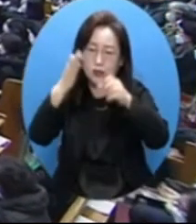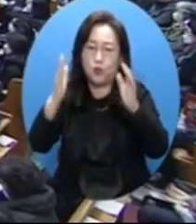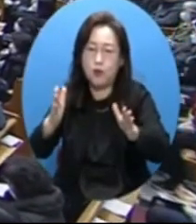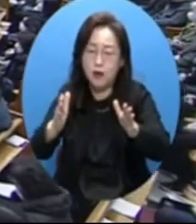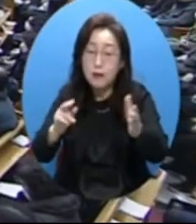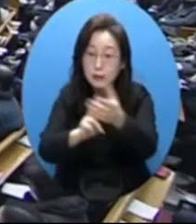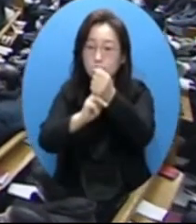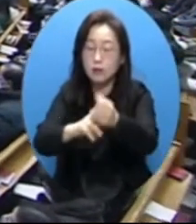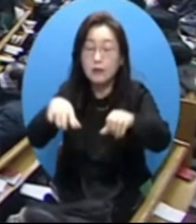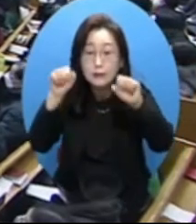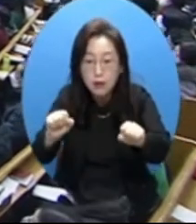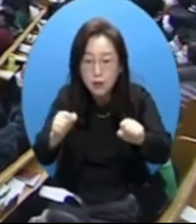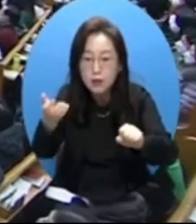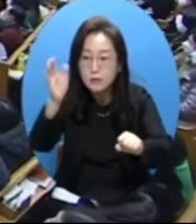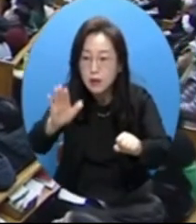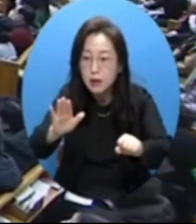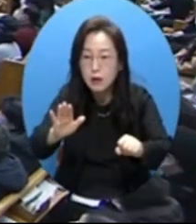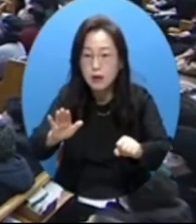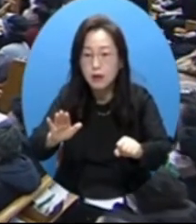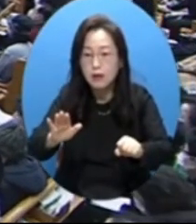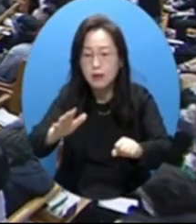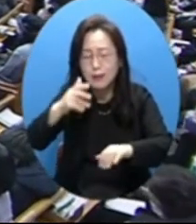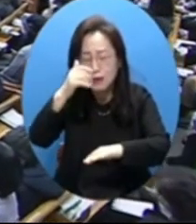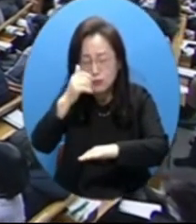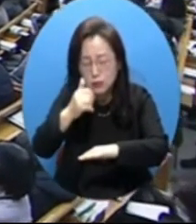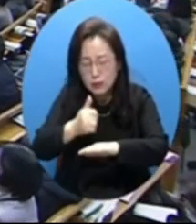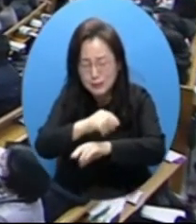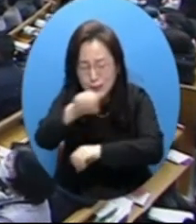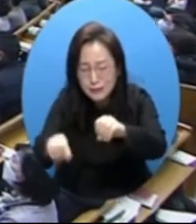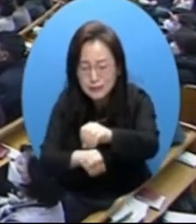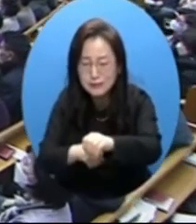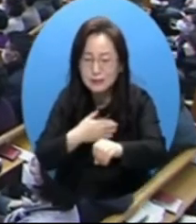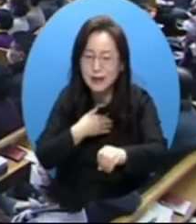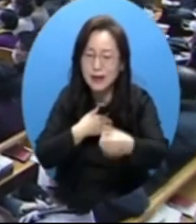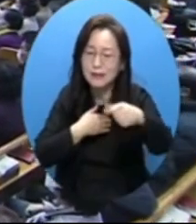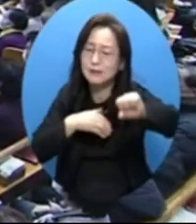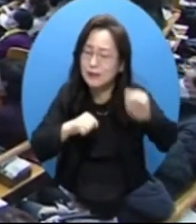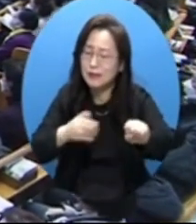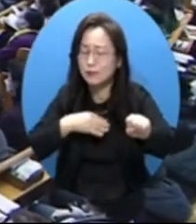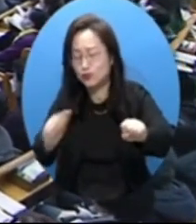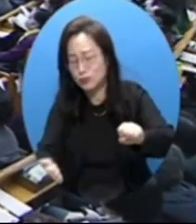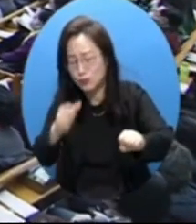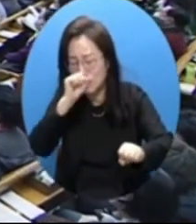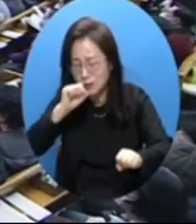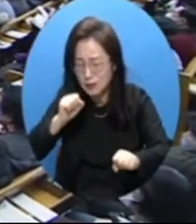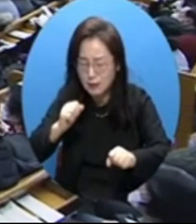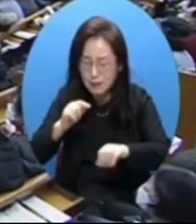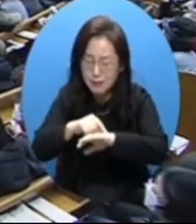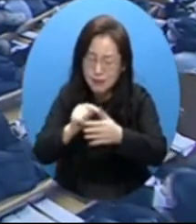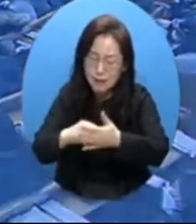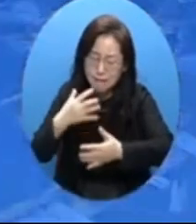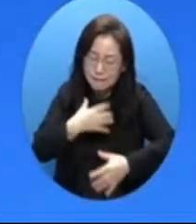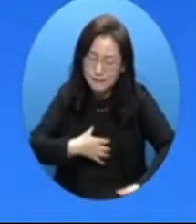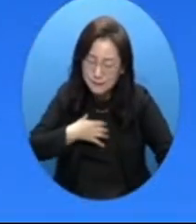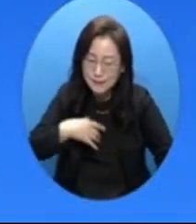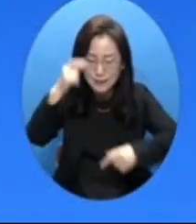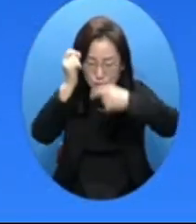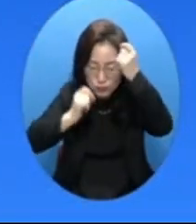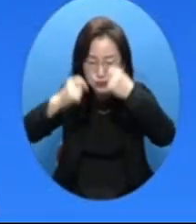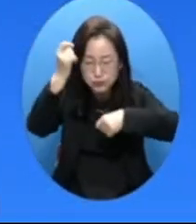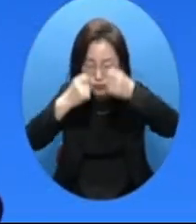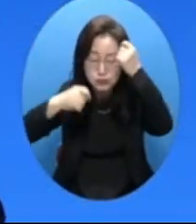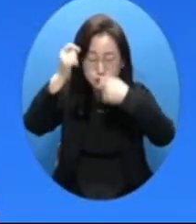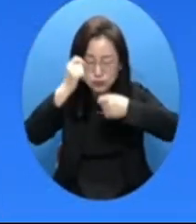나서 보니 차라리 내 아들이 살고 내가 죽었어야 되는데 너무나 마음이 괴로워서 울고 또 울고 또